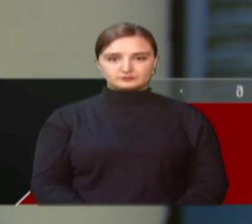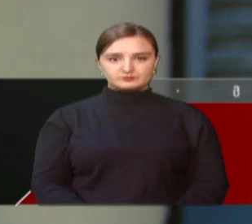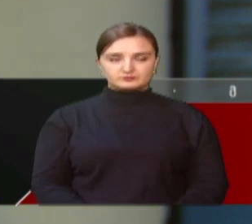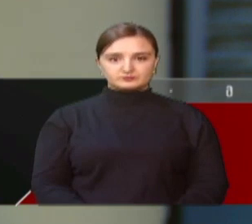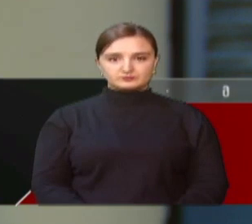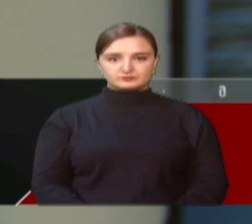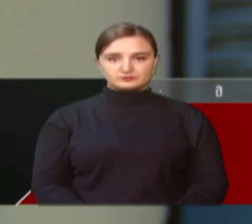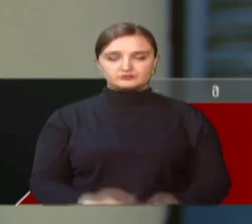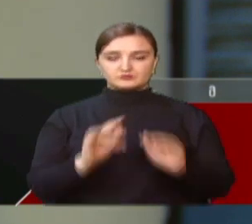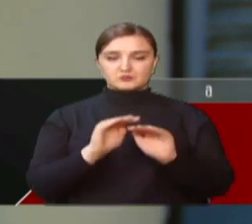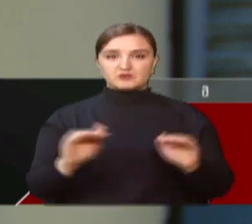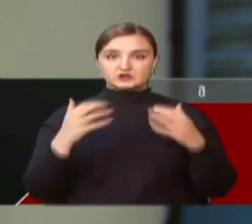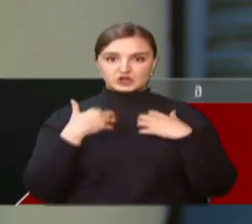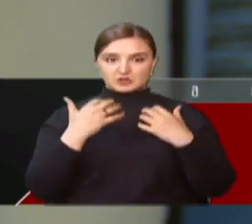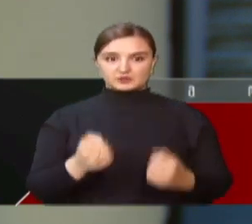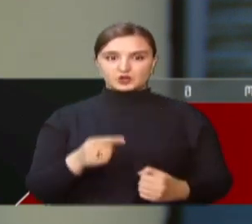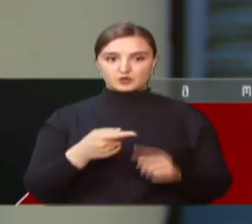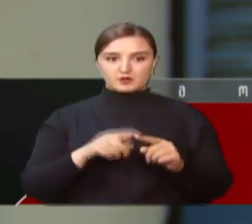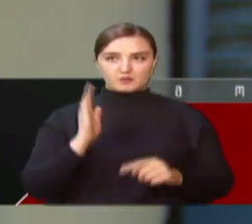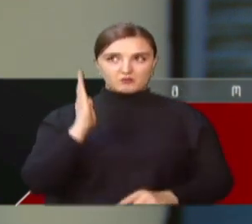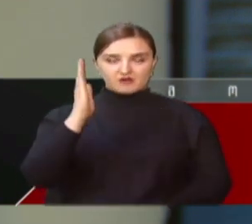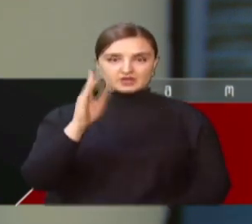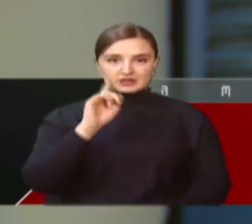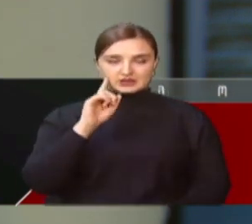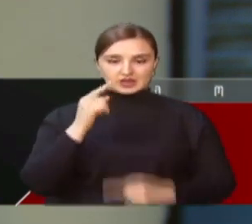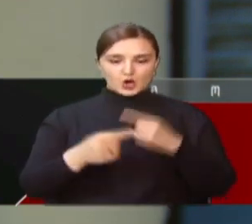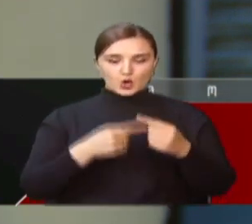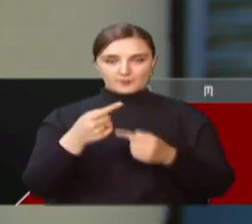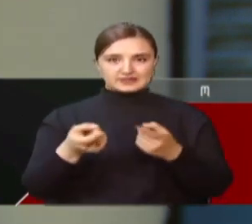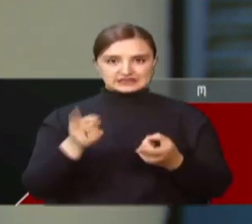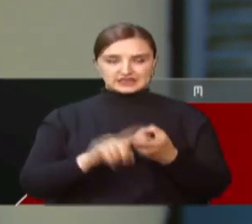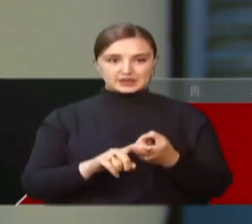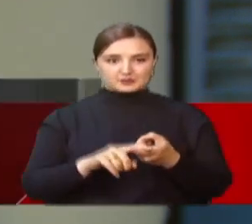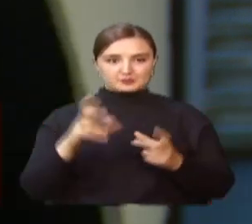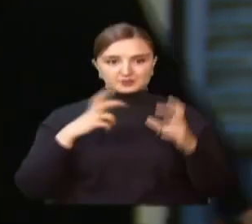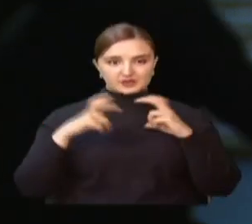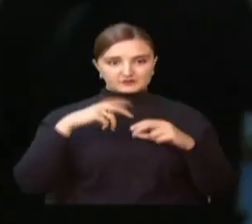ელემენტარულად ბავშვთა ჯანმრთელობა, რომელიც მომავალთაობას ეხება და სტუდენტების ძალიან დიდი ინტერესი იყო.